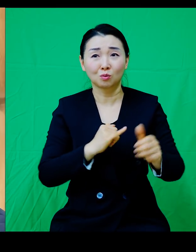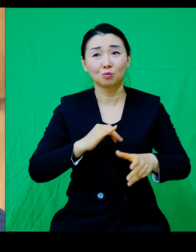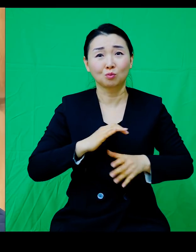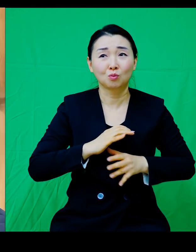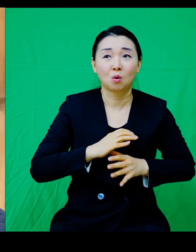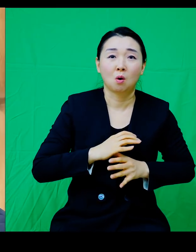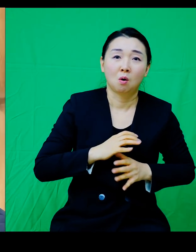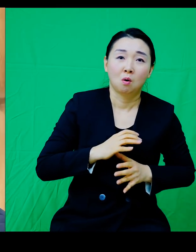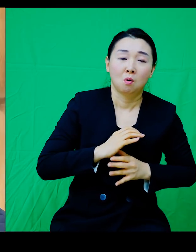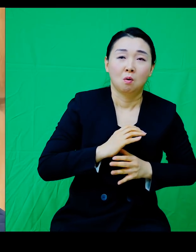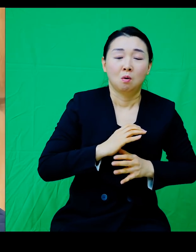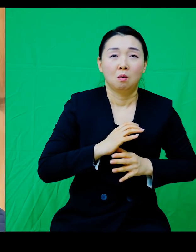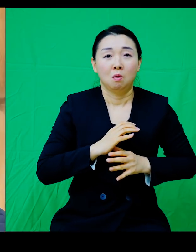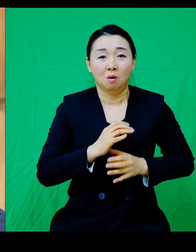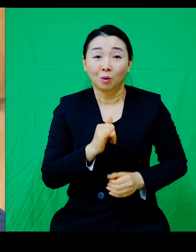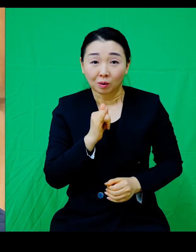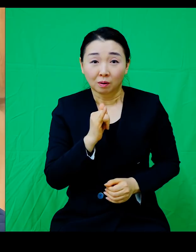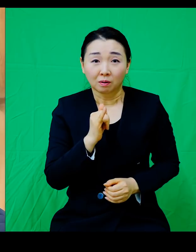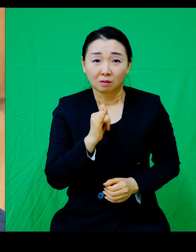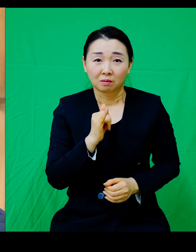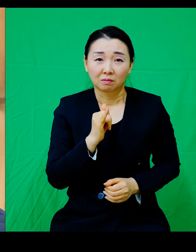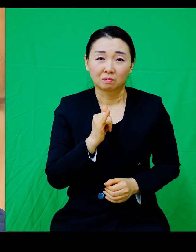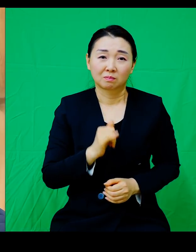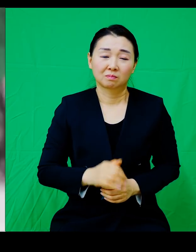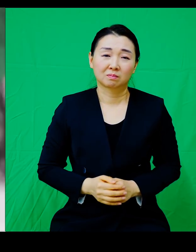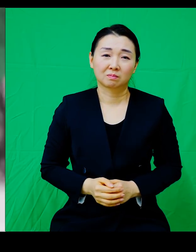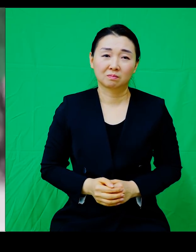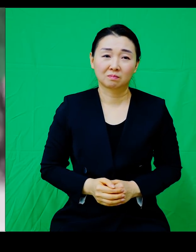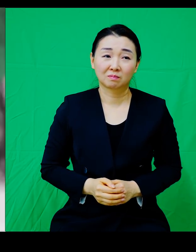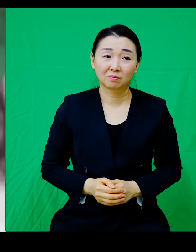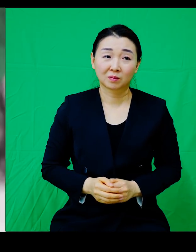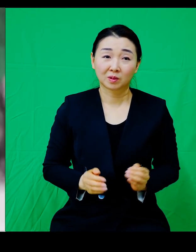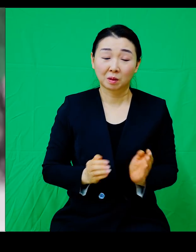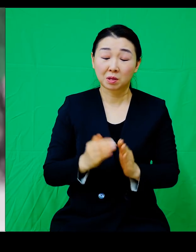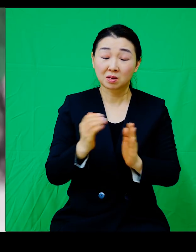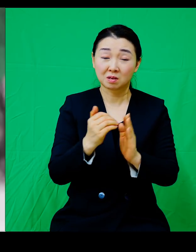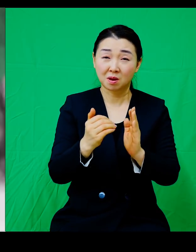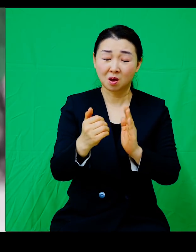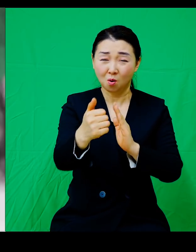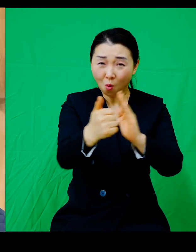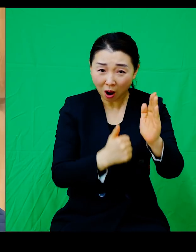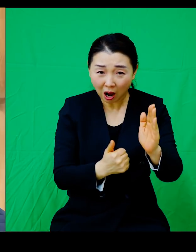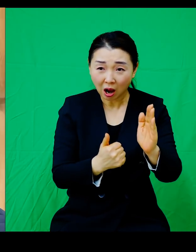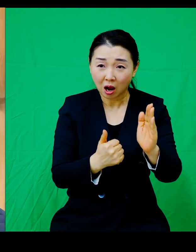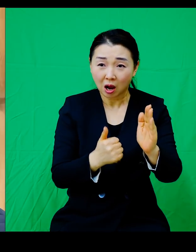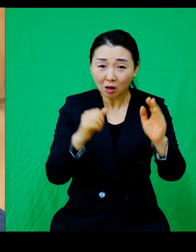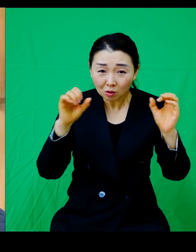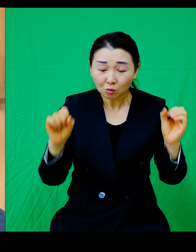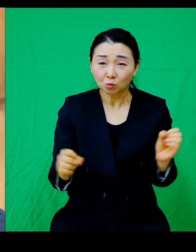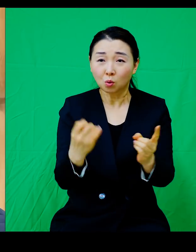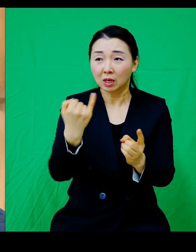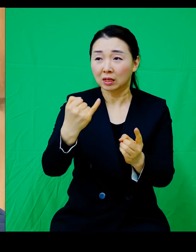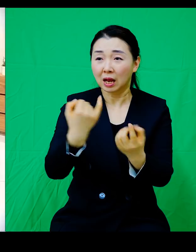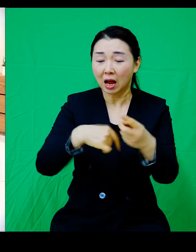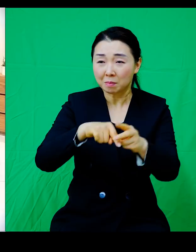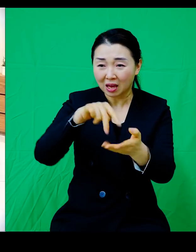너무 두렵고 공포스럽고 그랬었던 거예요. 그래서 오자마자 저한테 이제 온유를 데리고 안 내렸다고 막 비난을